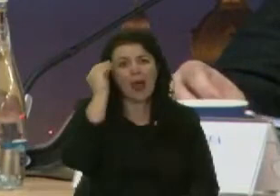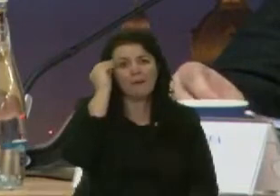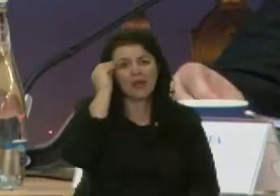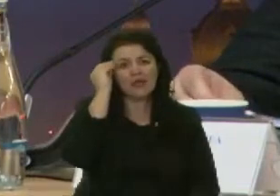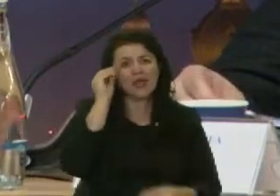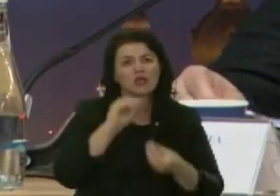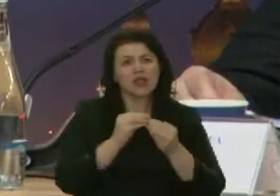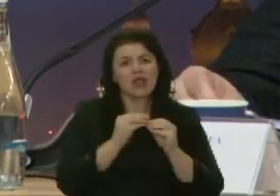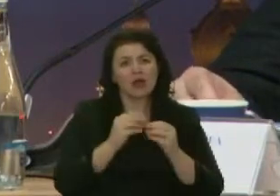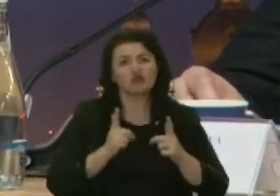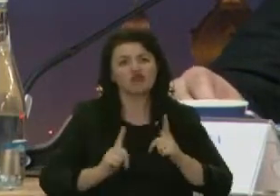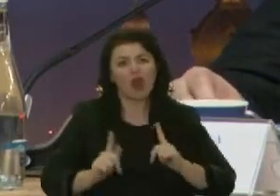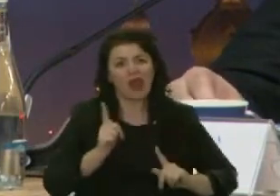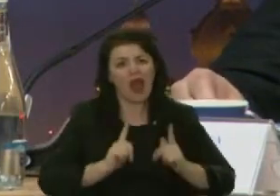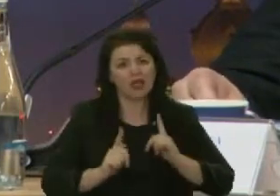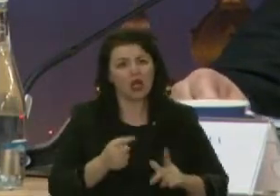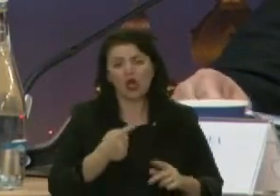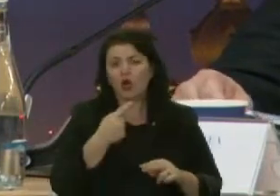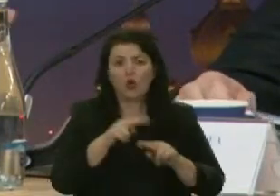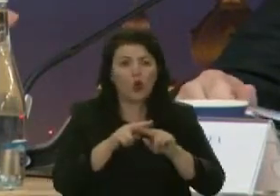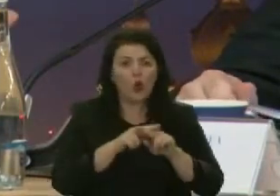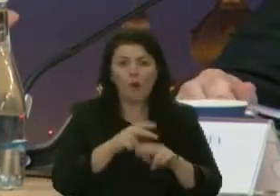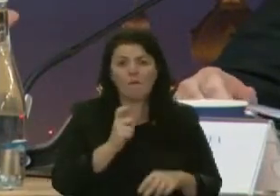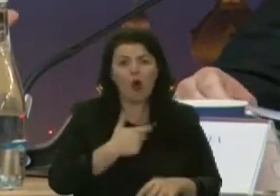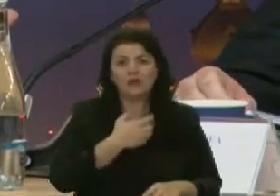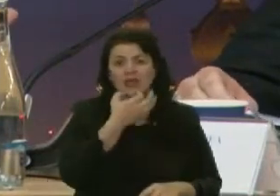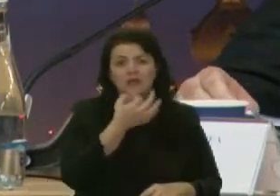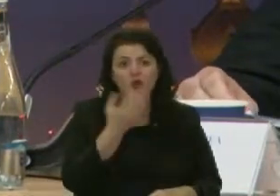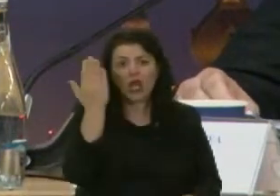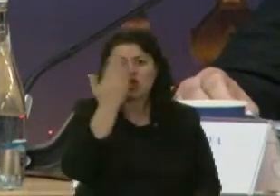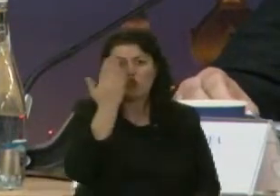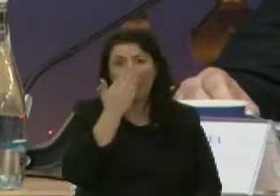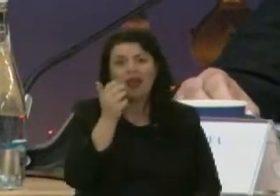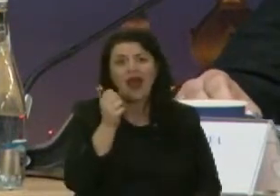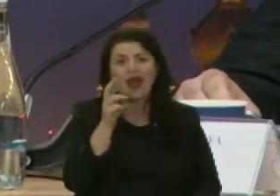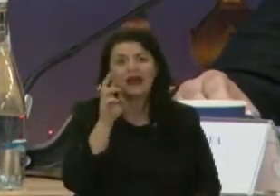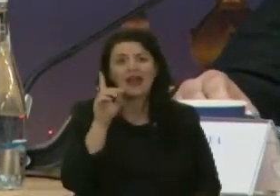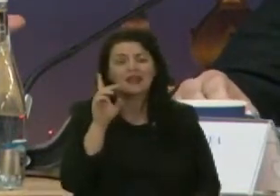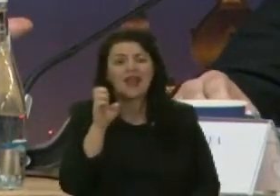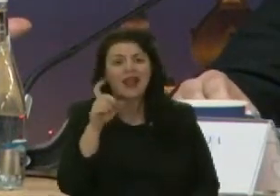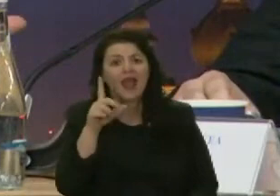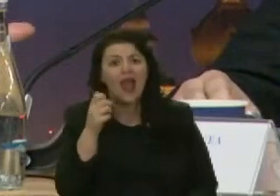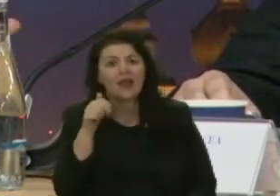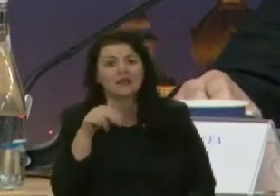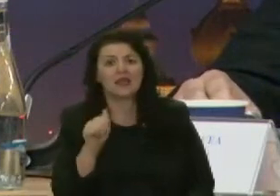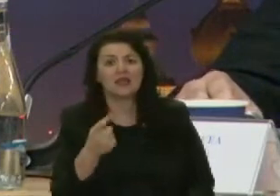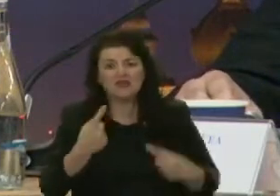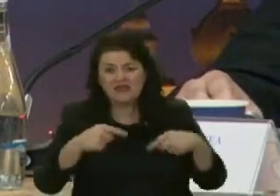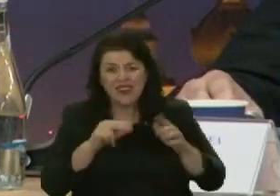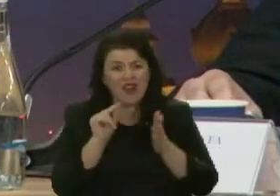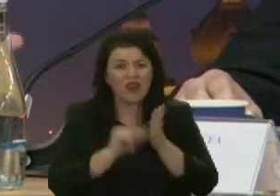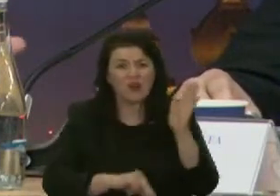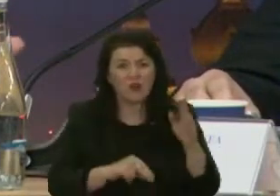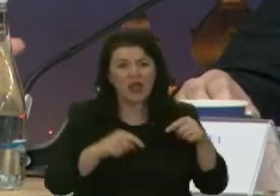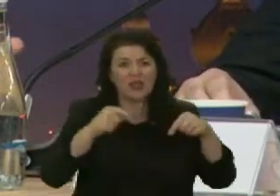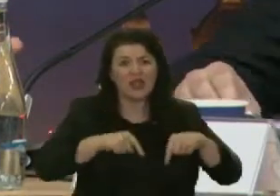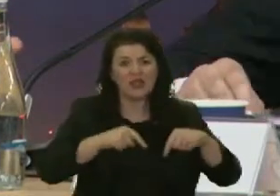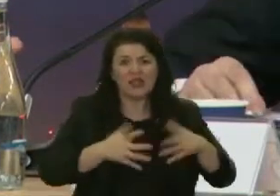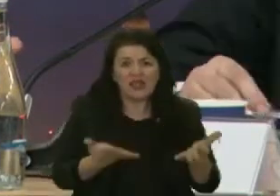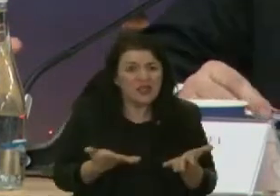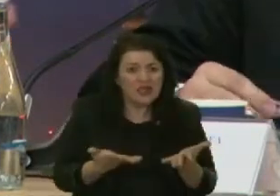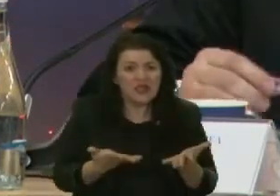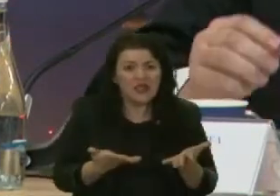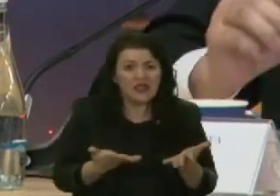înseamnă jelanie Cum poți să spui despre școala ardeleană așa ceva Cine poate să fie de acord cu așa ceva din această țară din acest oraș din această sală